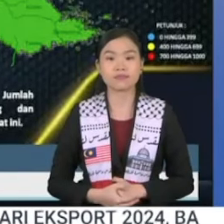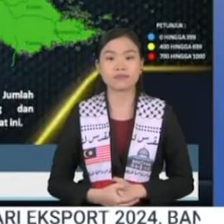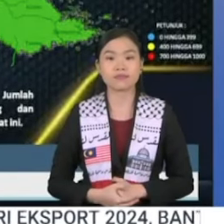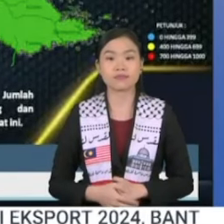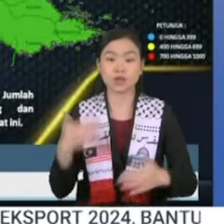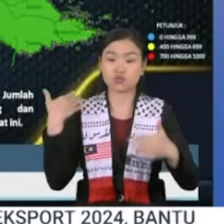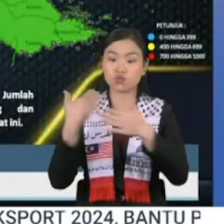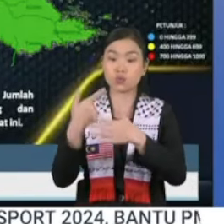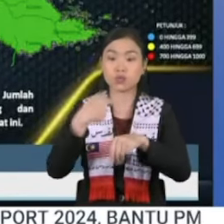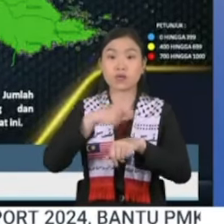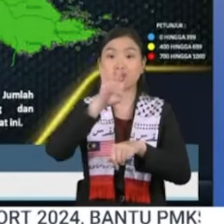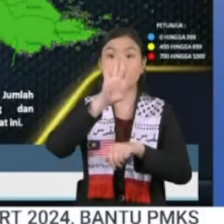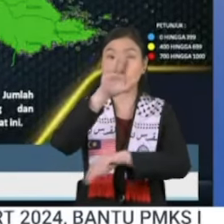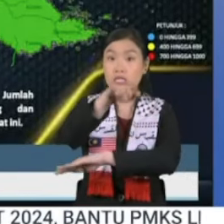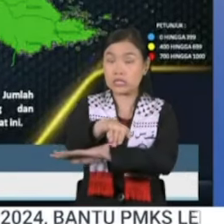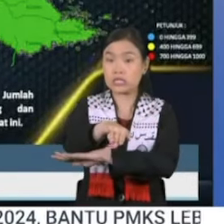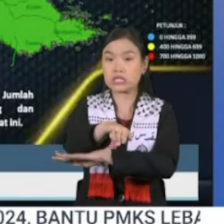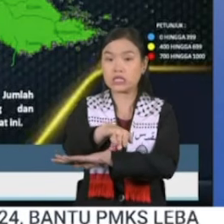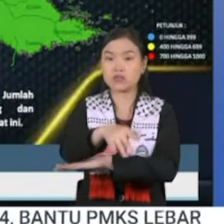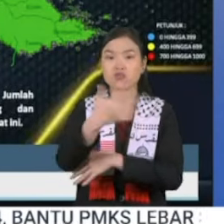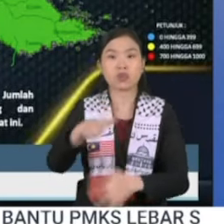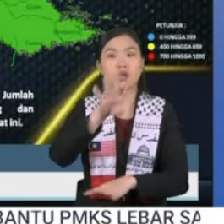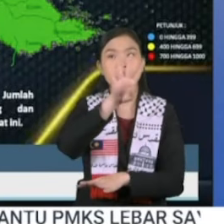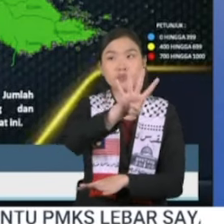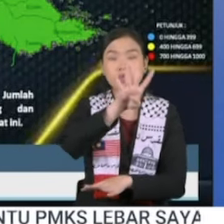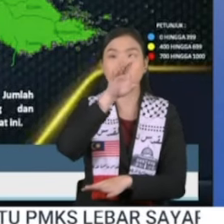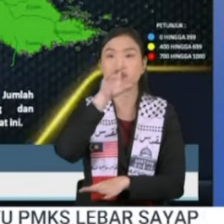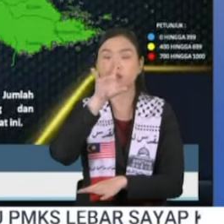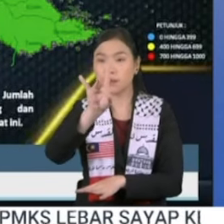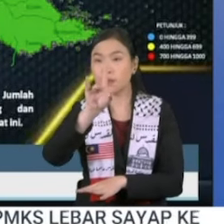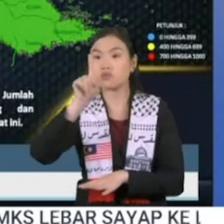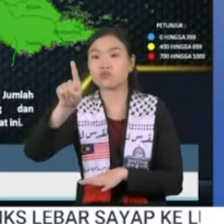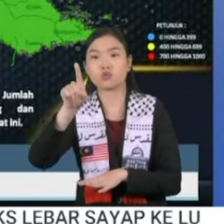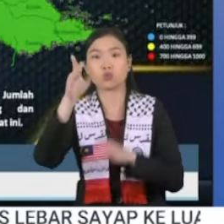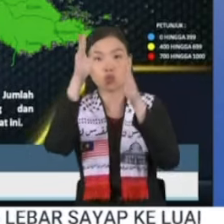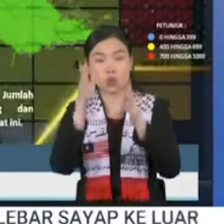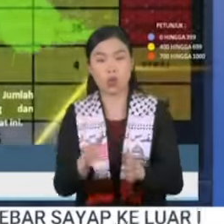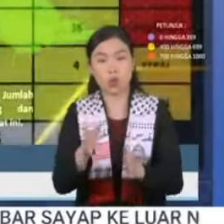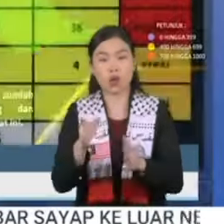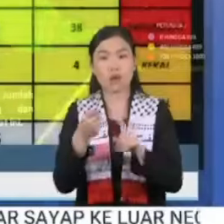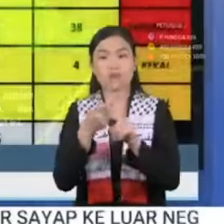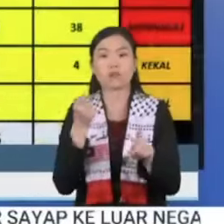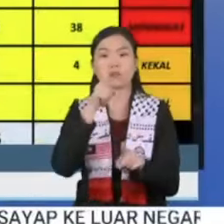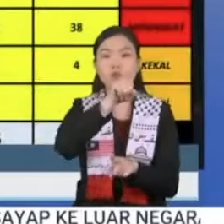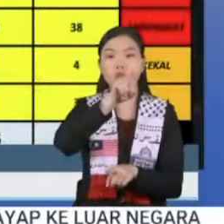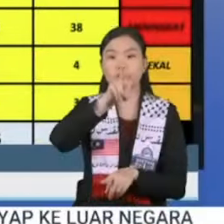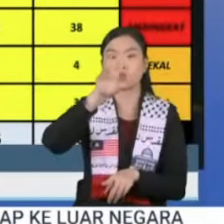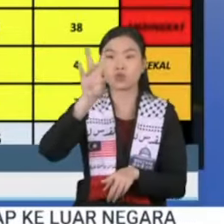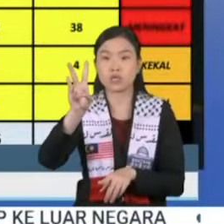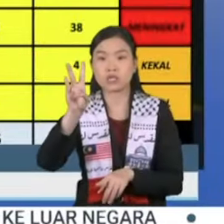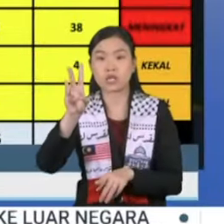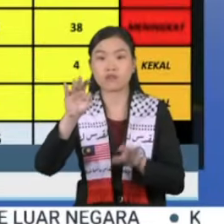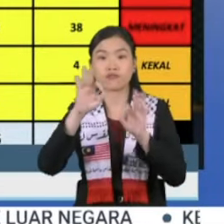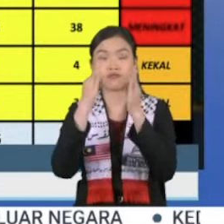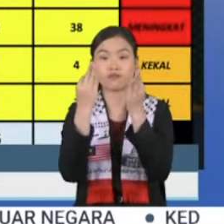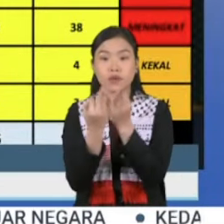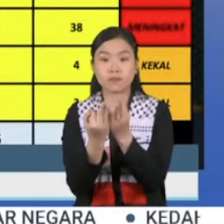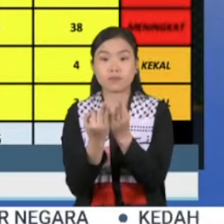Setakat 4 petang tadi, 481 penduduk daripada 147 ketua isi